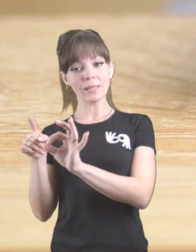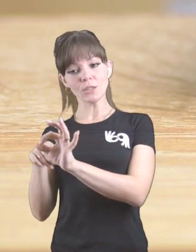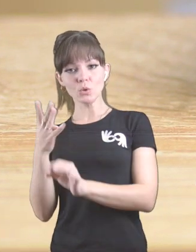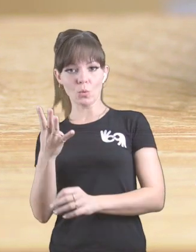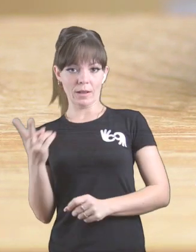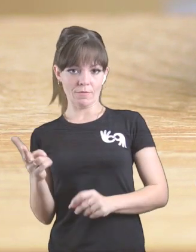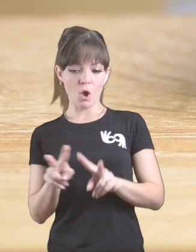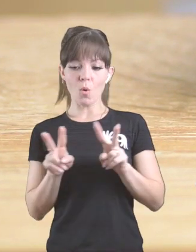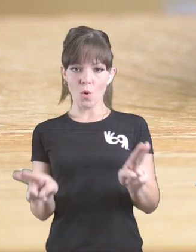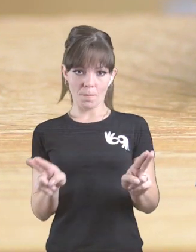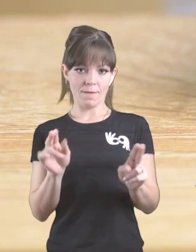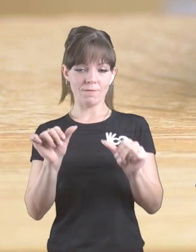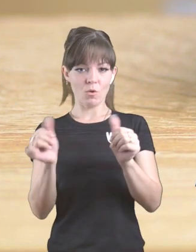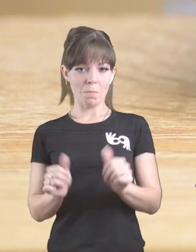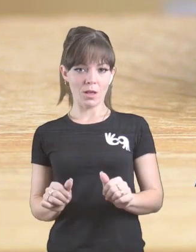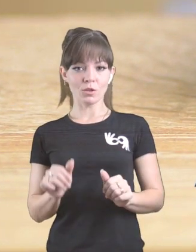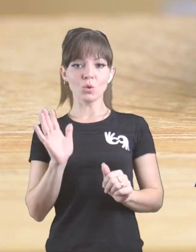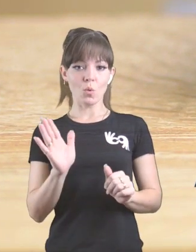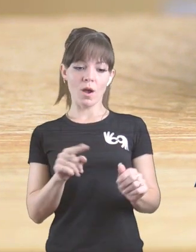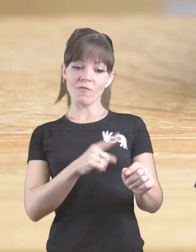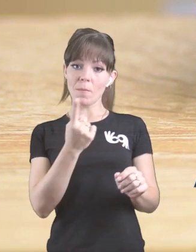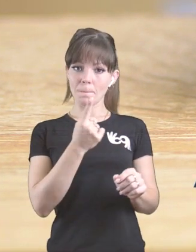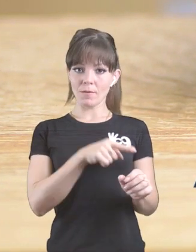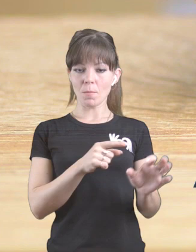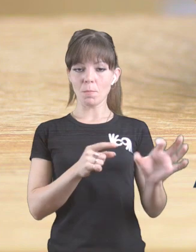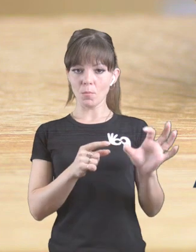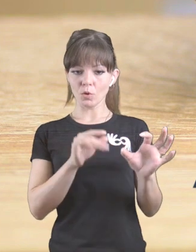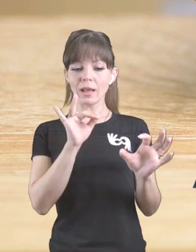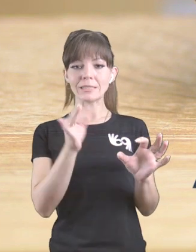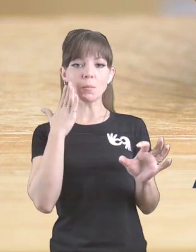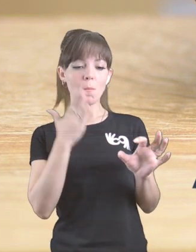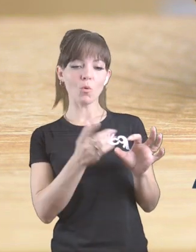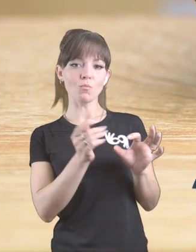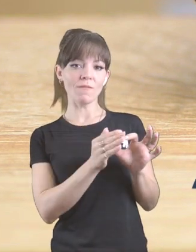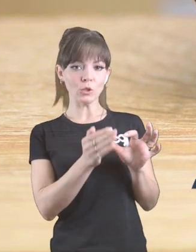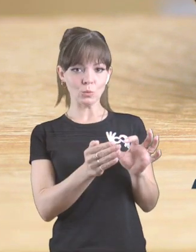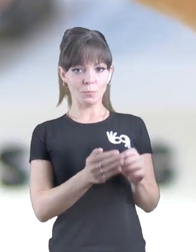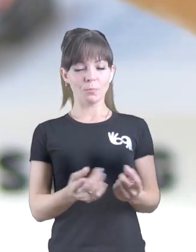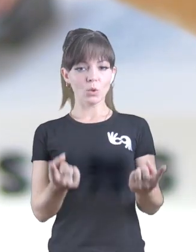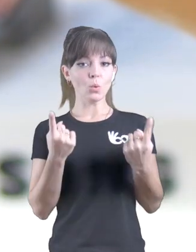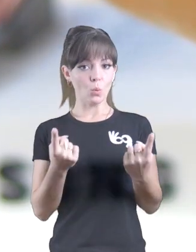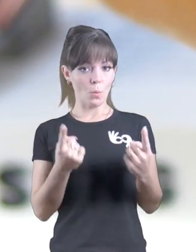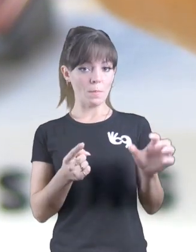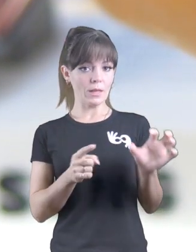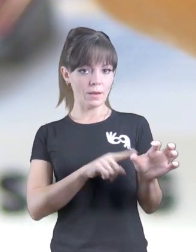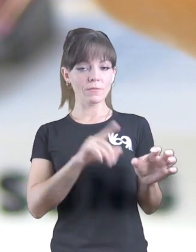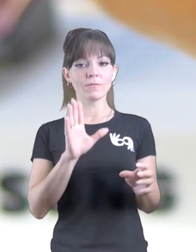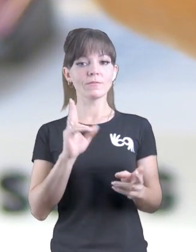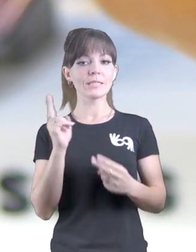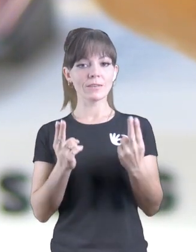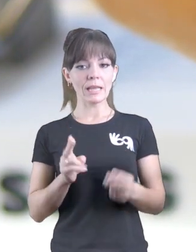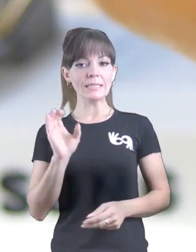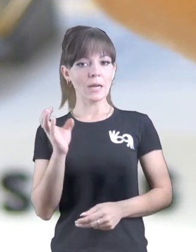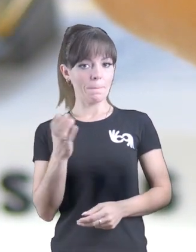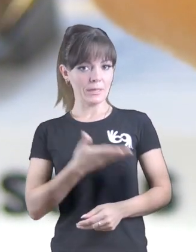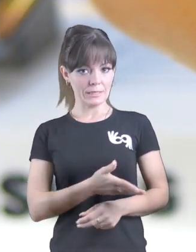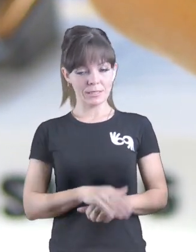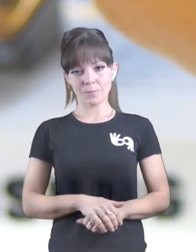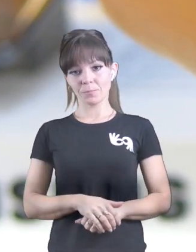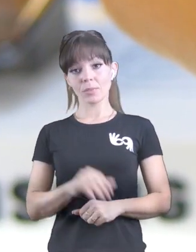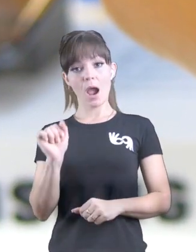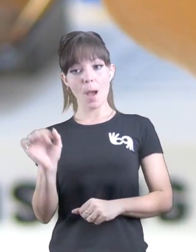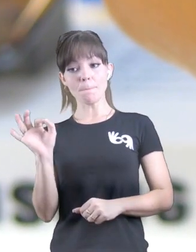42. Оба в одном формате, разве что в первом случае сбоку есть небольшой выступ. Крупная версия поставляется только в